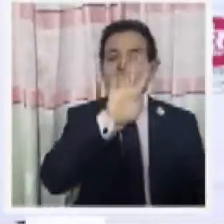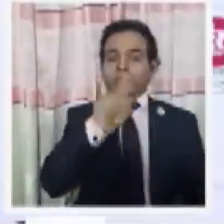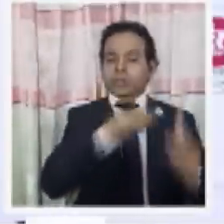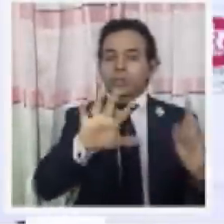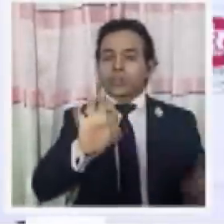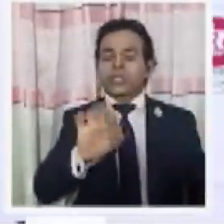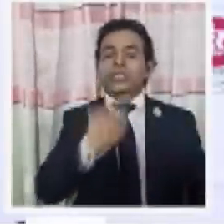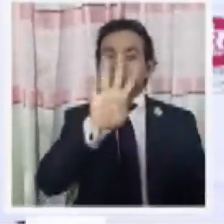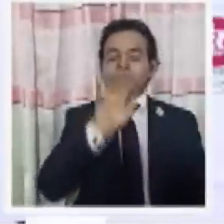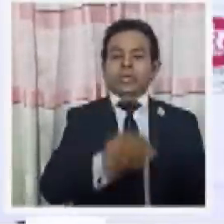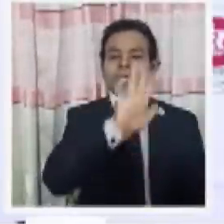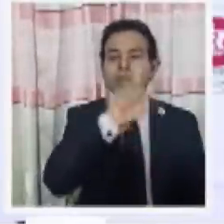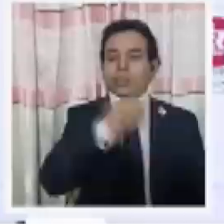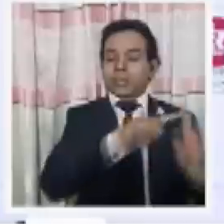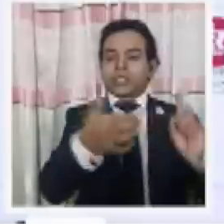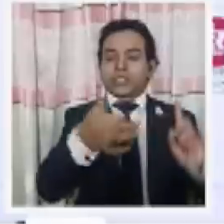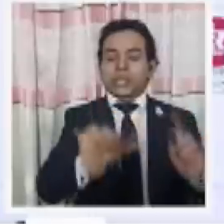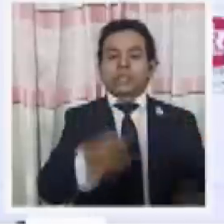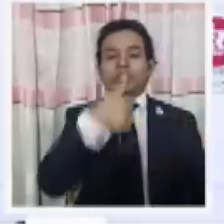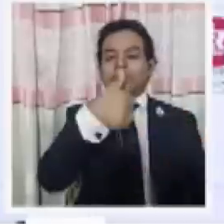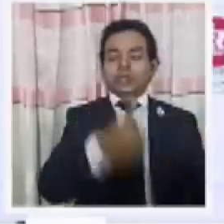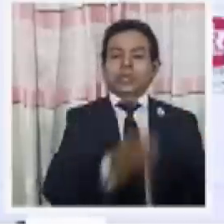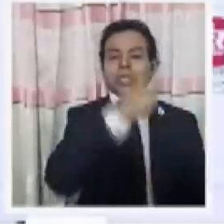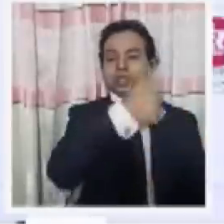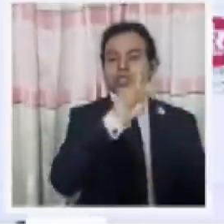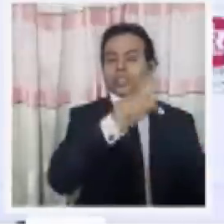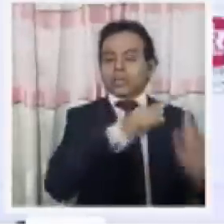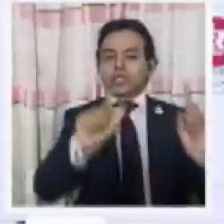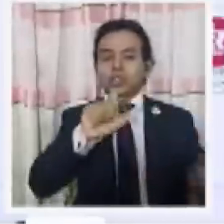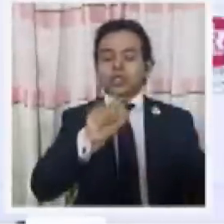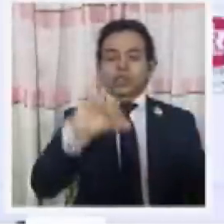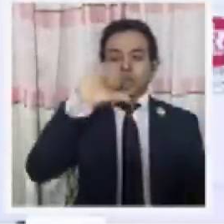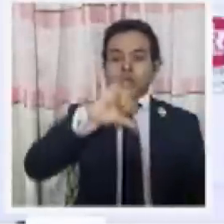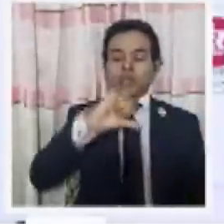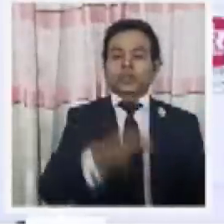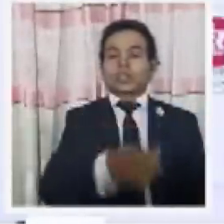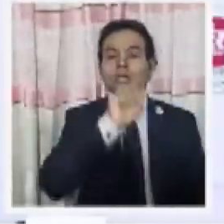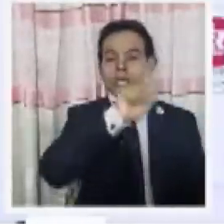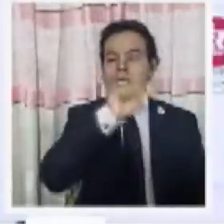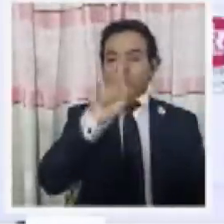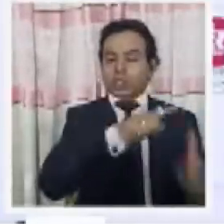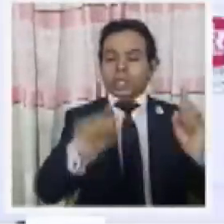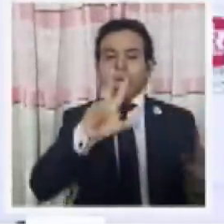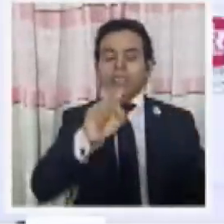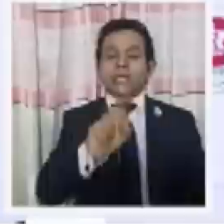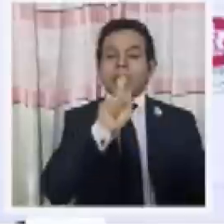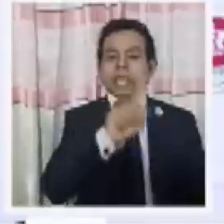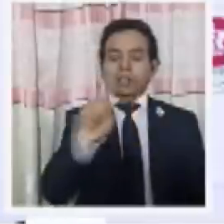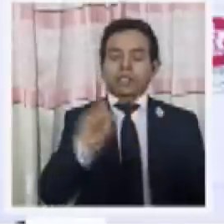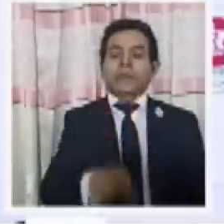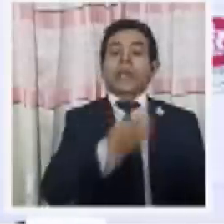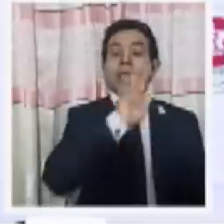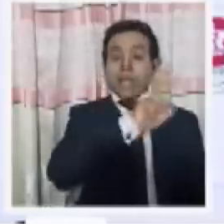24 ঘন্টায় যারা মৃত্যুবরণ করেছেন তাদের বয়স বিভাজনে 31 থেকে 40 2 জন, 41 থেকে 50 4 জন, 51 থেকে 60 6 জন,